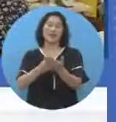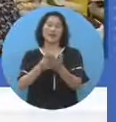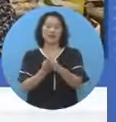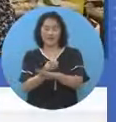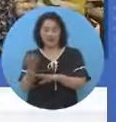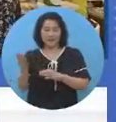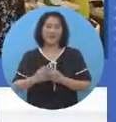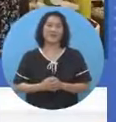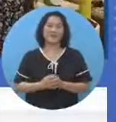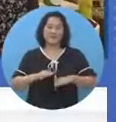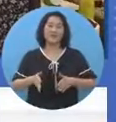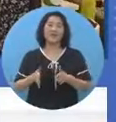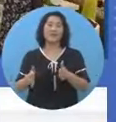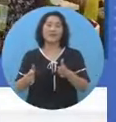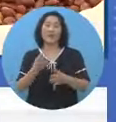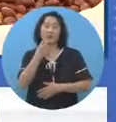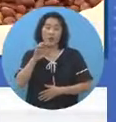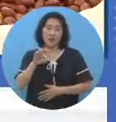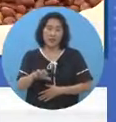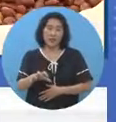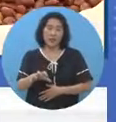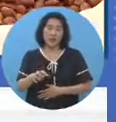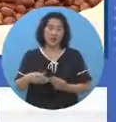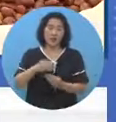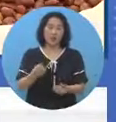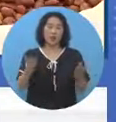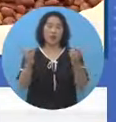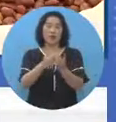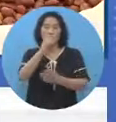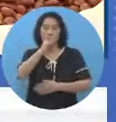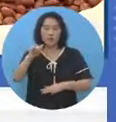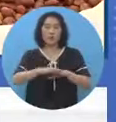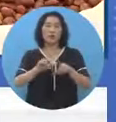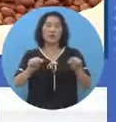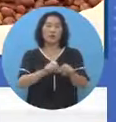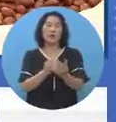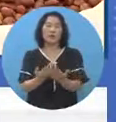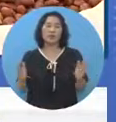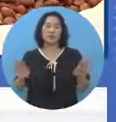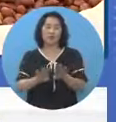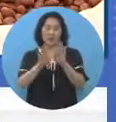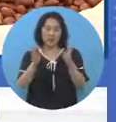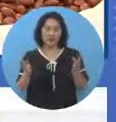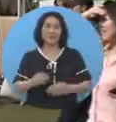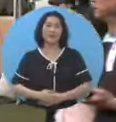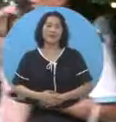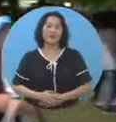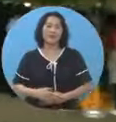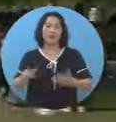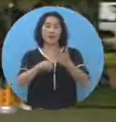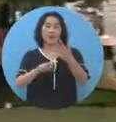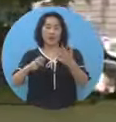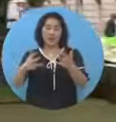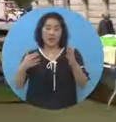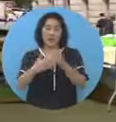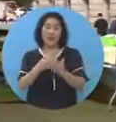계속해서 간추린 소식입니다. 전라남도가 수도권에서 추석 맞이 우수 농식품 특별전을 엽니다.